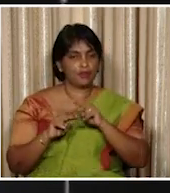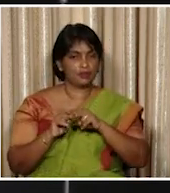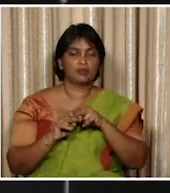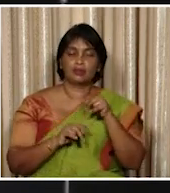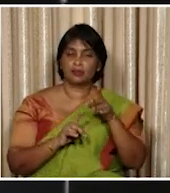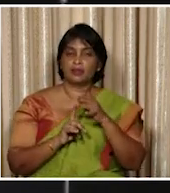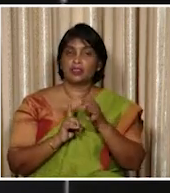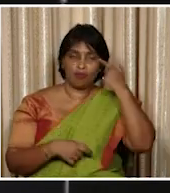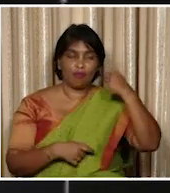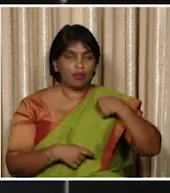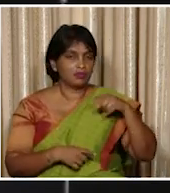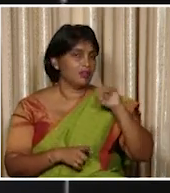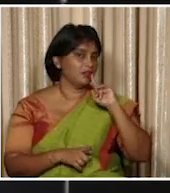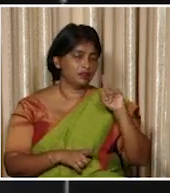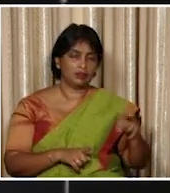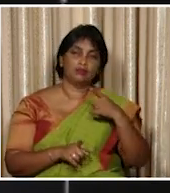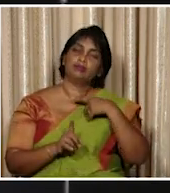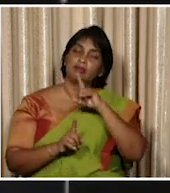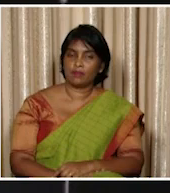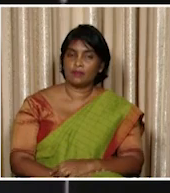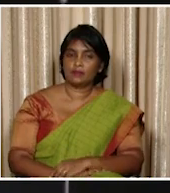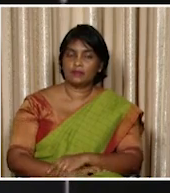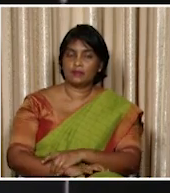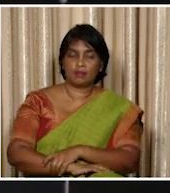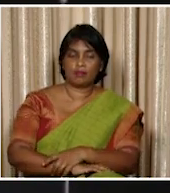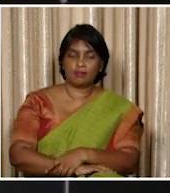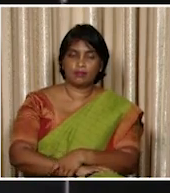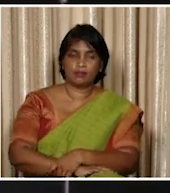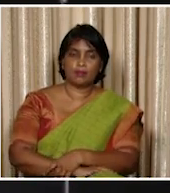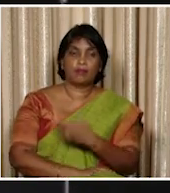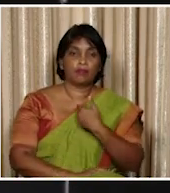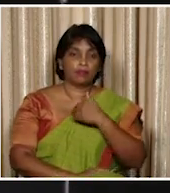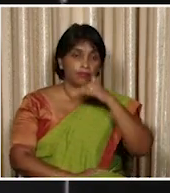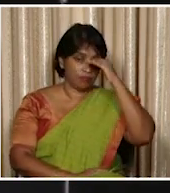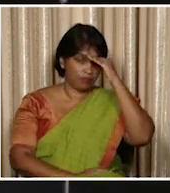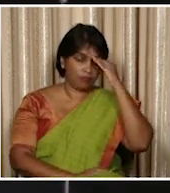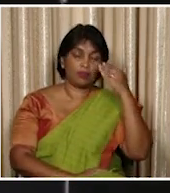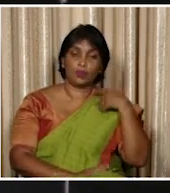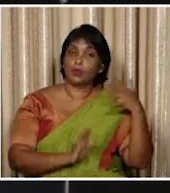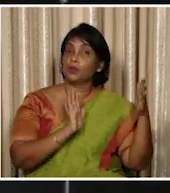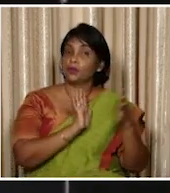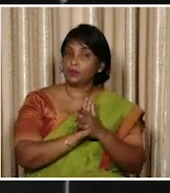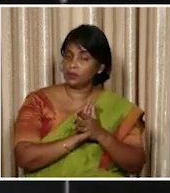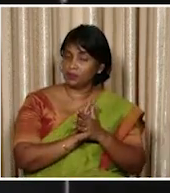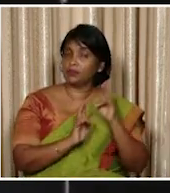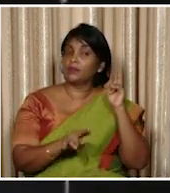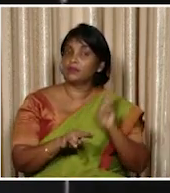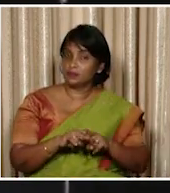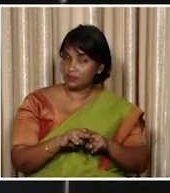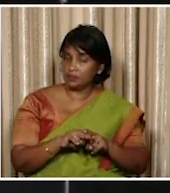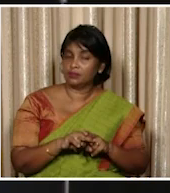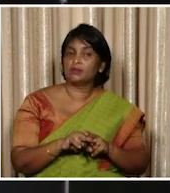මුස්වා ජනාධිපති නීචින්නතුමා එතුමත් එක්ක සඳහන් කරාම මෙතුමා අපේ නායකතුමන් එක්ක තියෙන